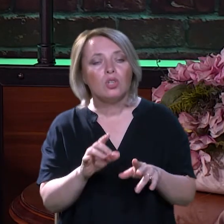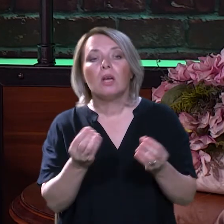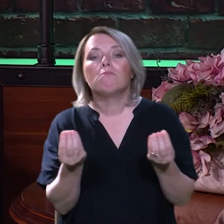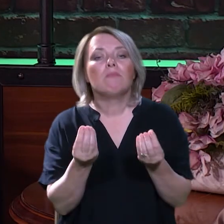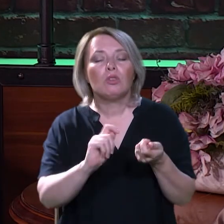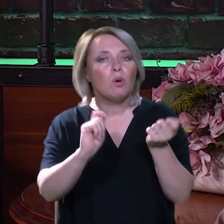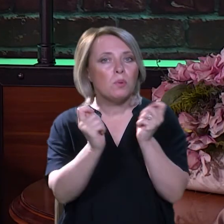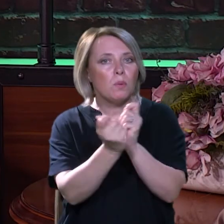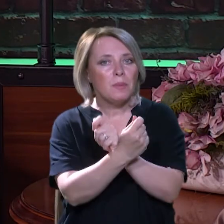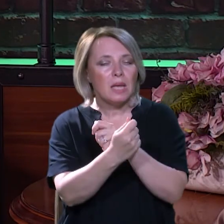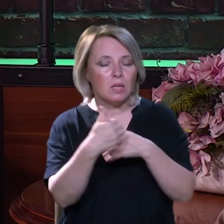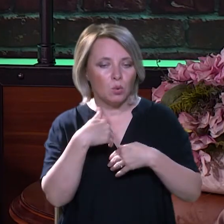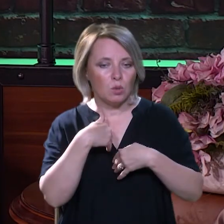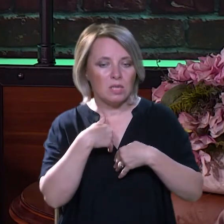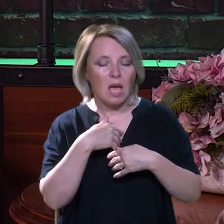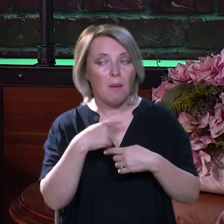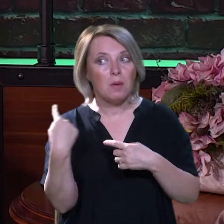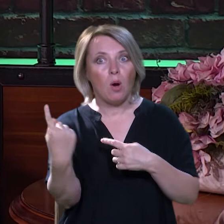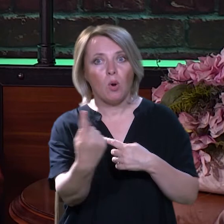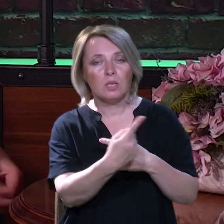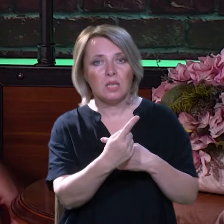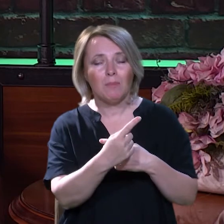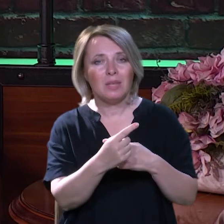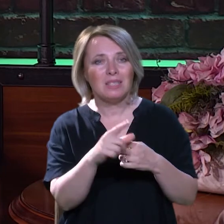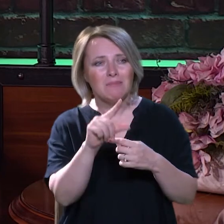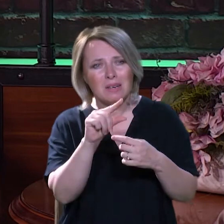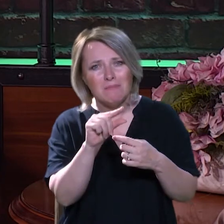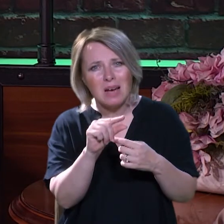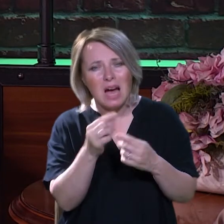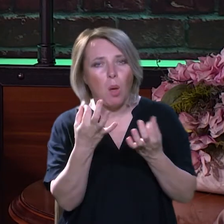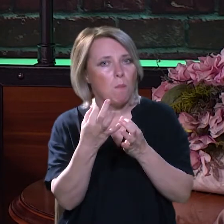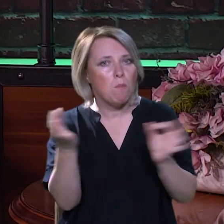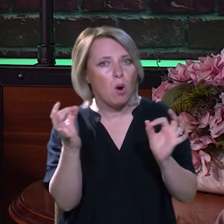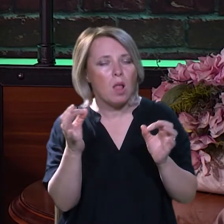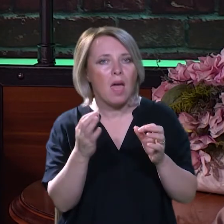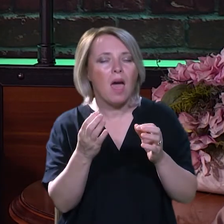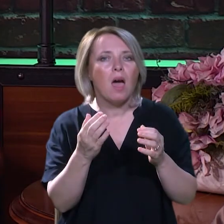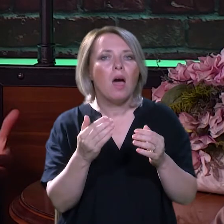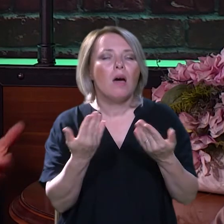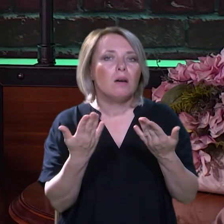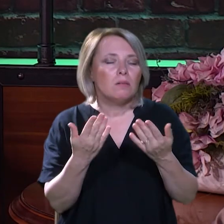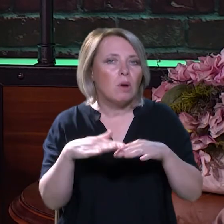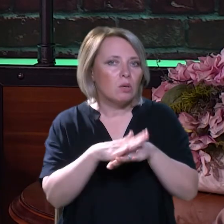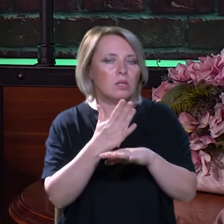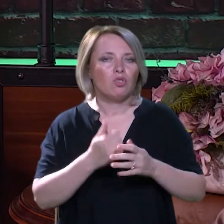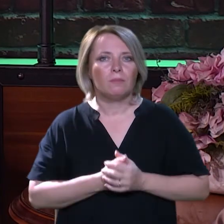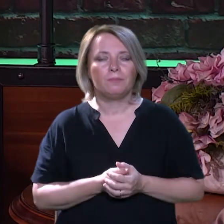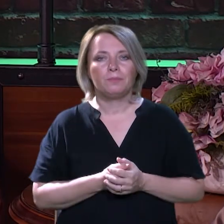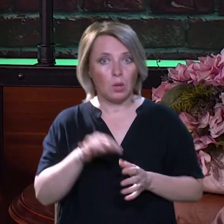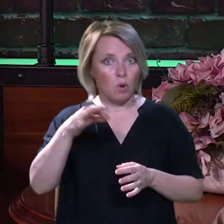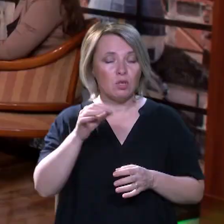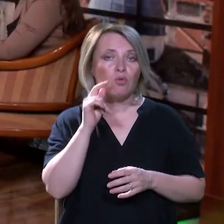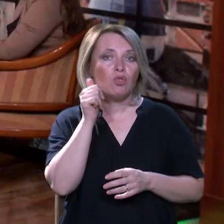nešto promijeniti u sebi, oko sebe, da se bar malo bolje uskladi s tom situacijom. Znači, do čovjeka